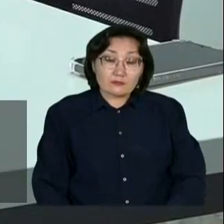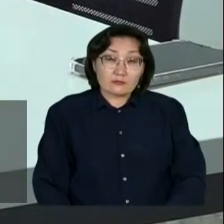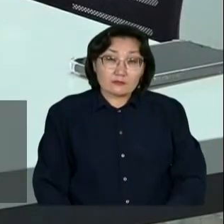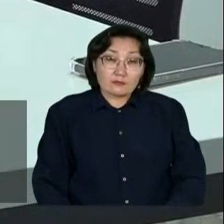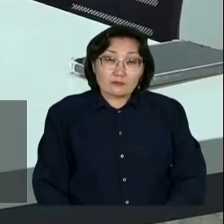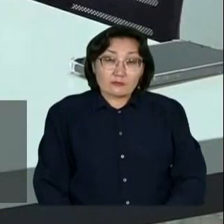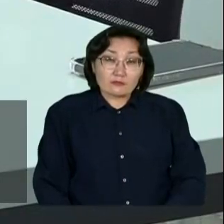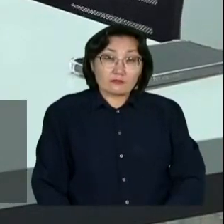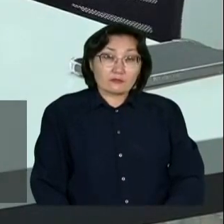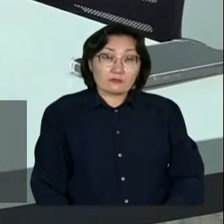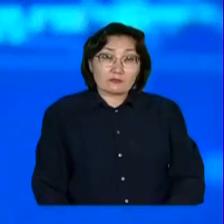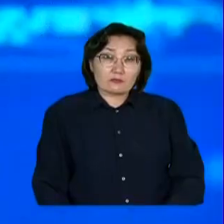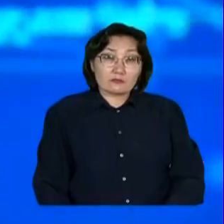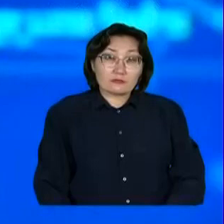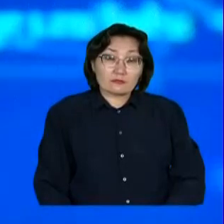телеарнасы.